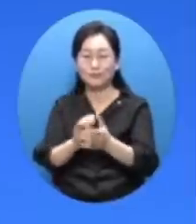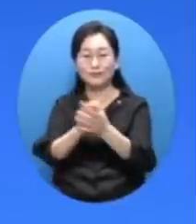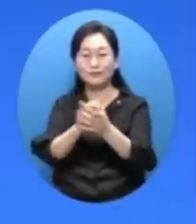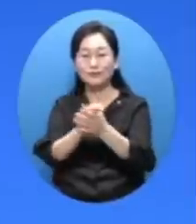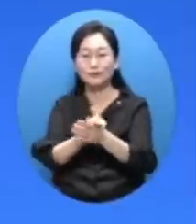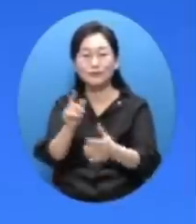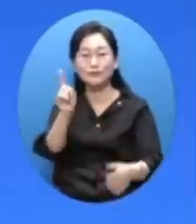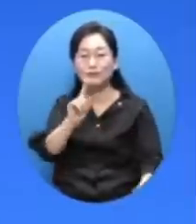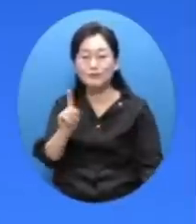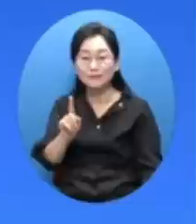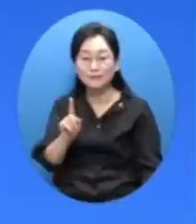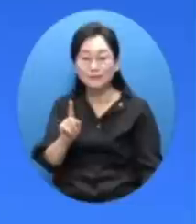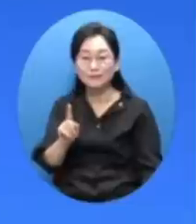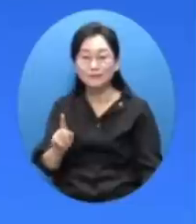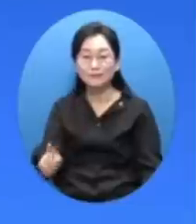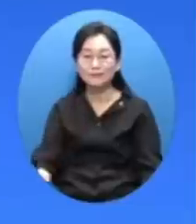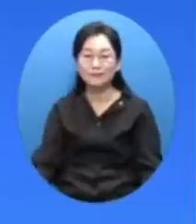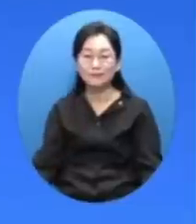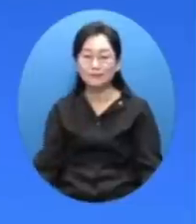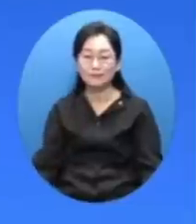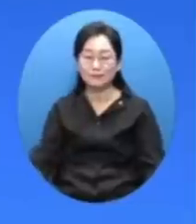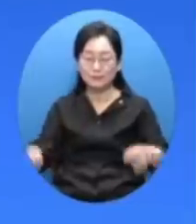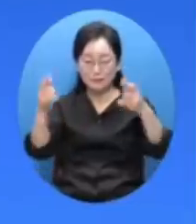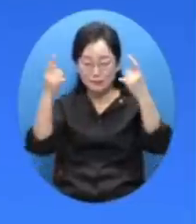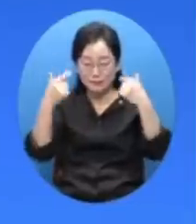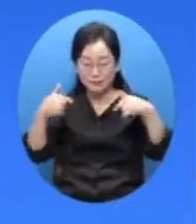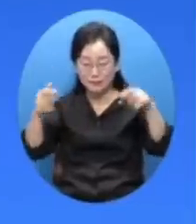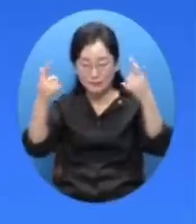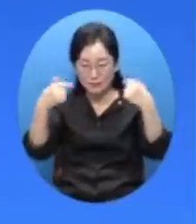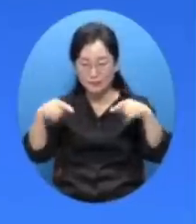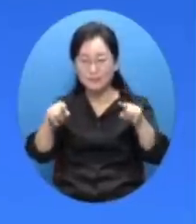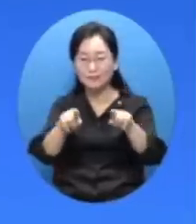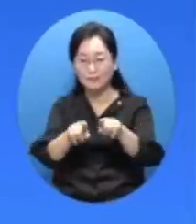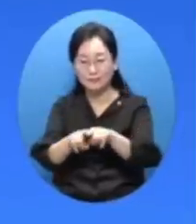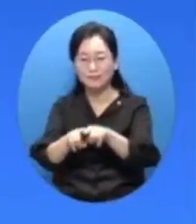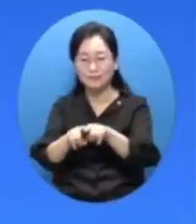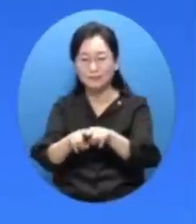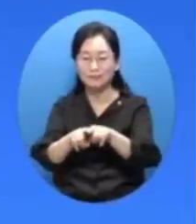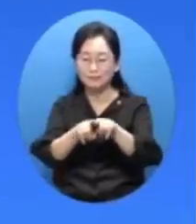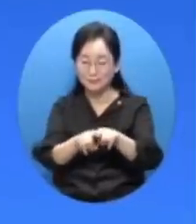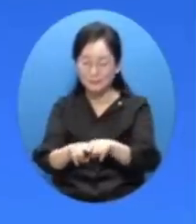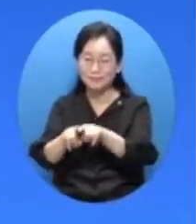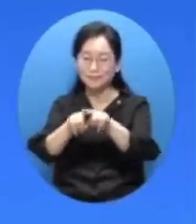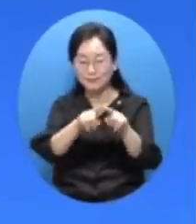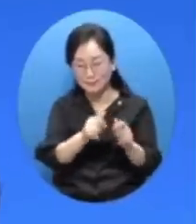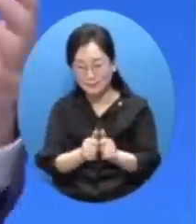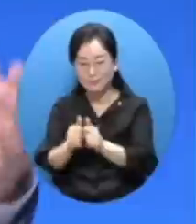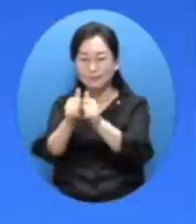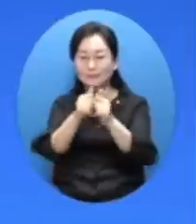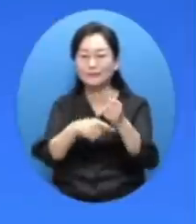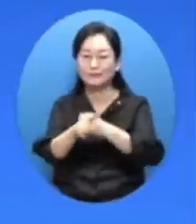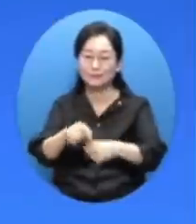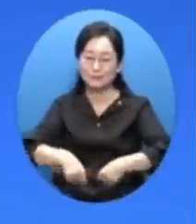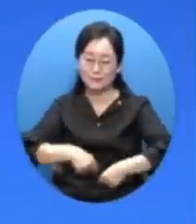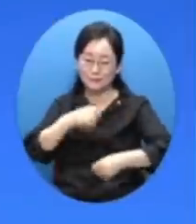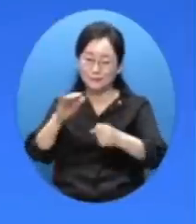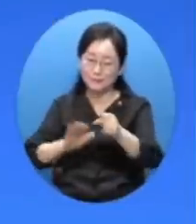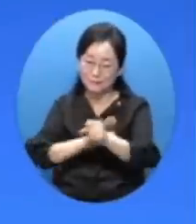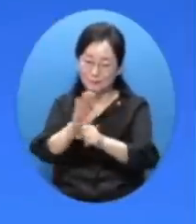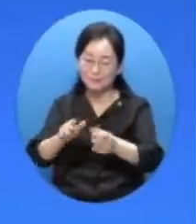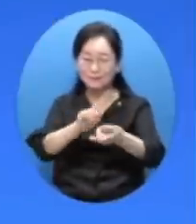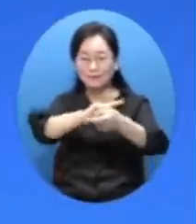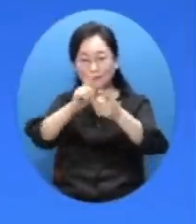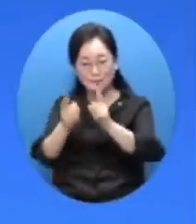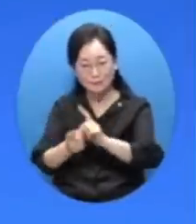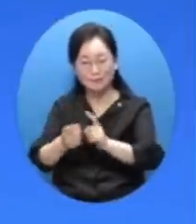친구라는 것은 늘 같이 대화를 하고 동행하는 사람을 말합니다. 진실과 사랑의 관계로